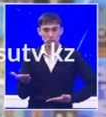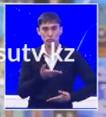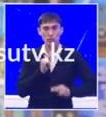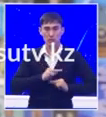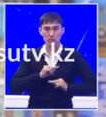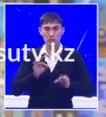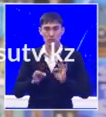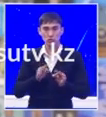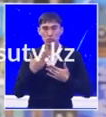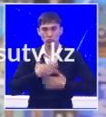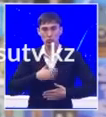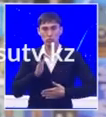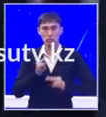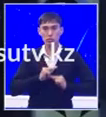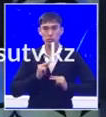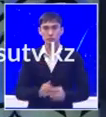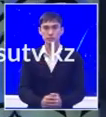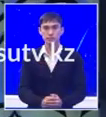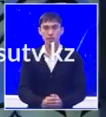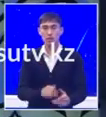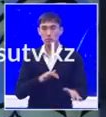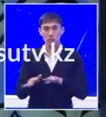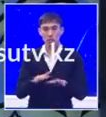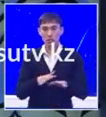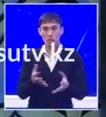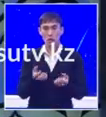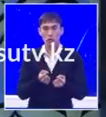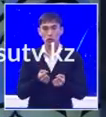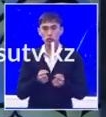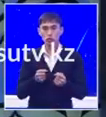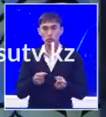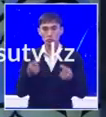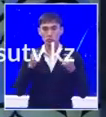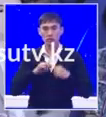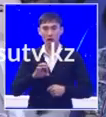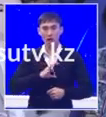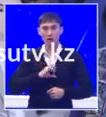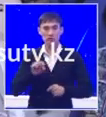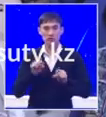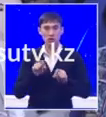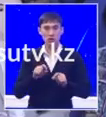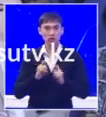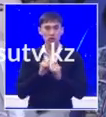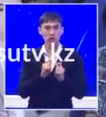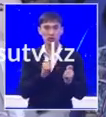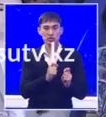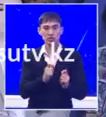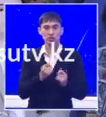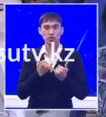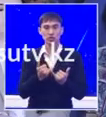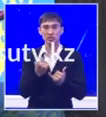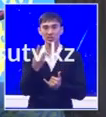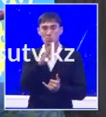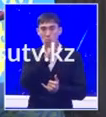работать спокойно будем работать на мероприятии получить подвеску old и наука удостоились чести 3 многодетные матери